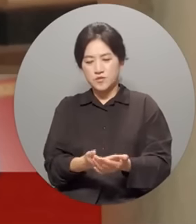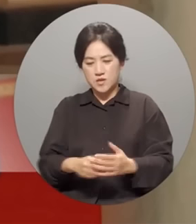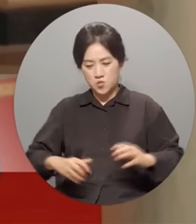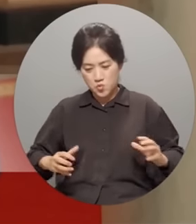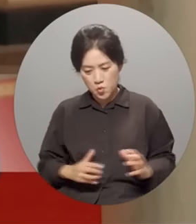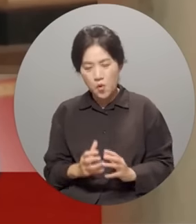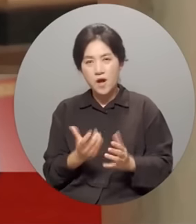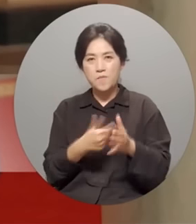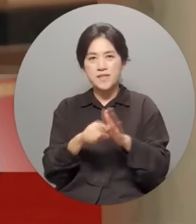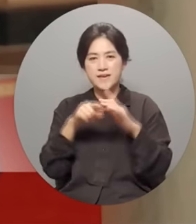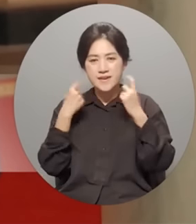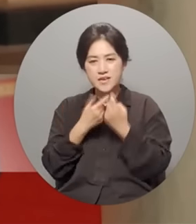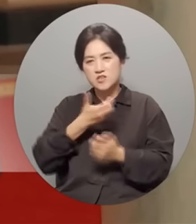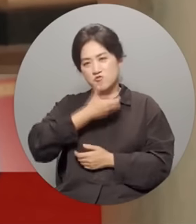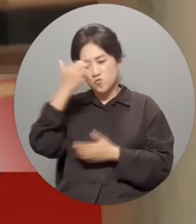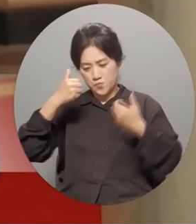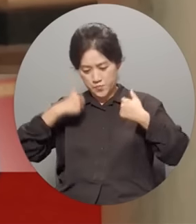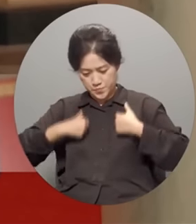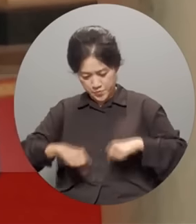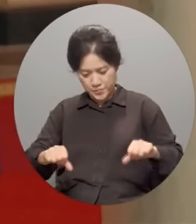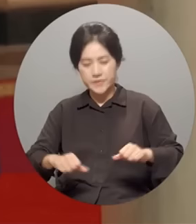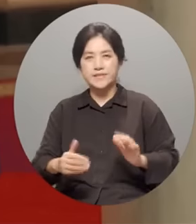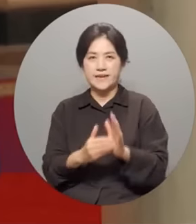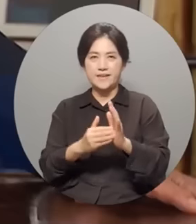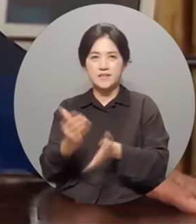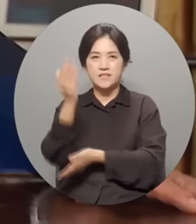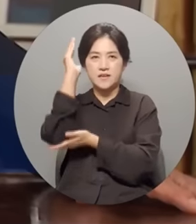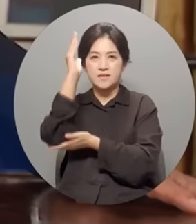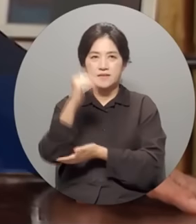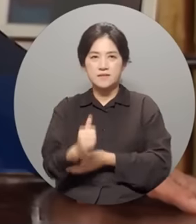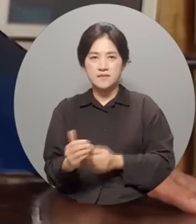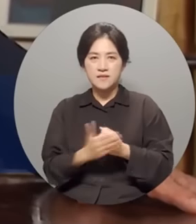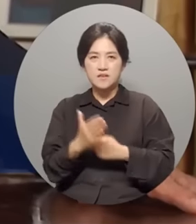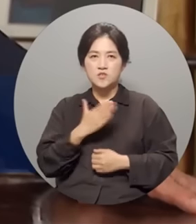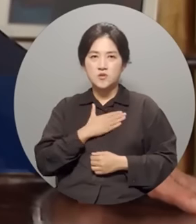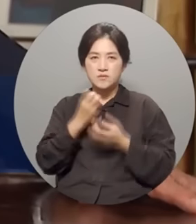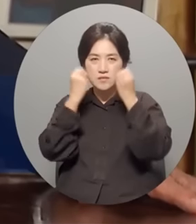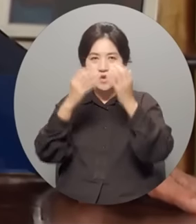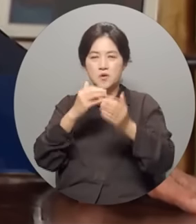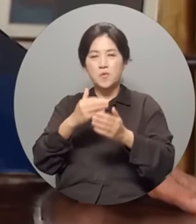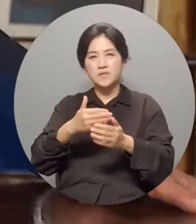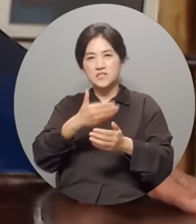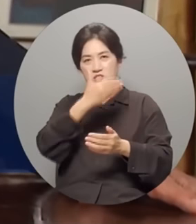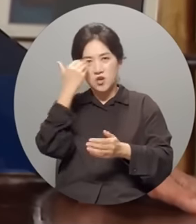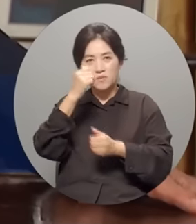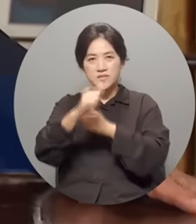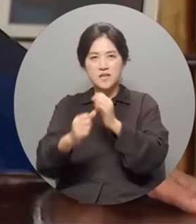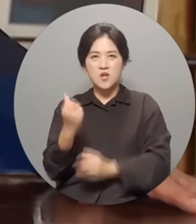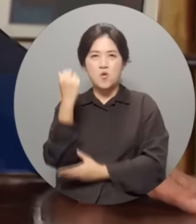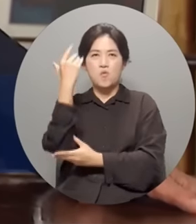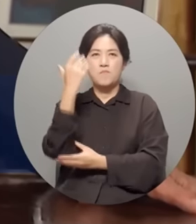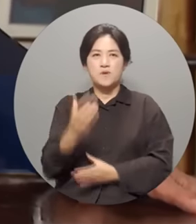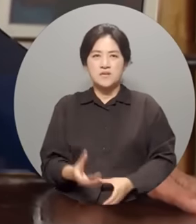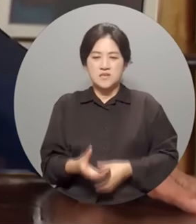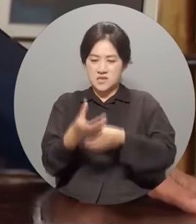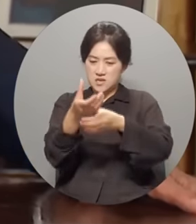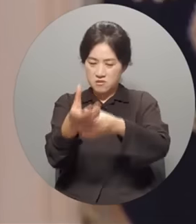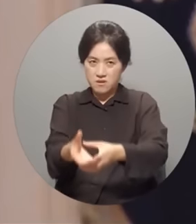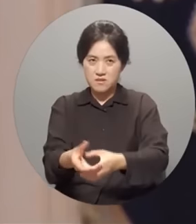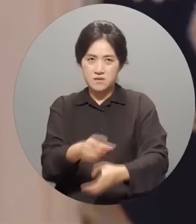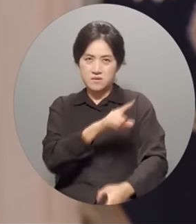위해 개인적 야망을 포기했다고 밝혔습니다. So I've decided the best way forward is to pass the torch to a new